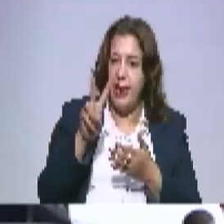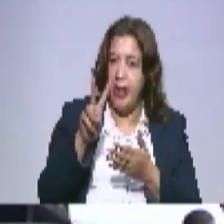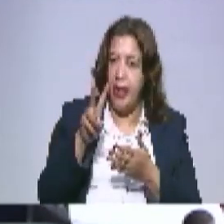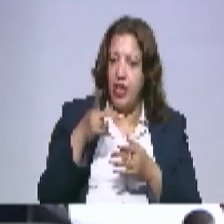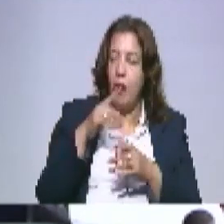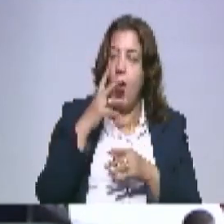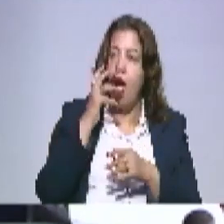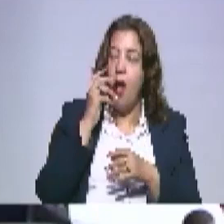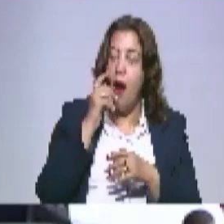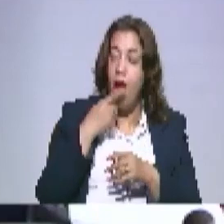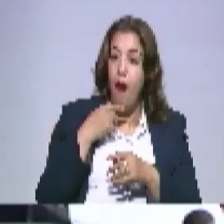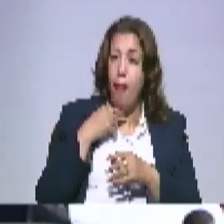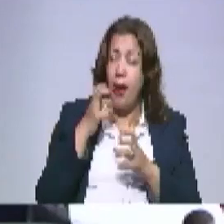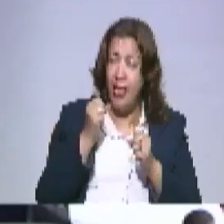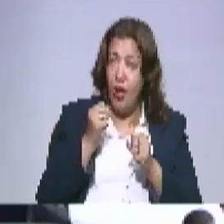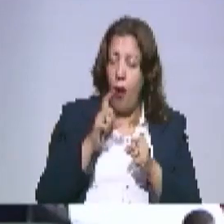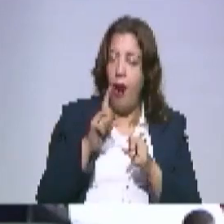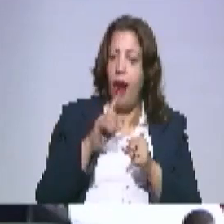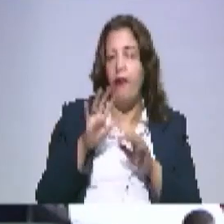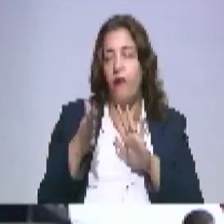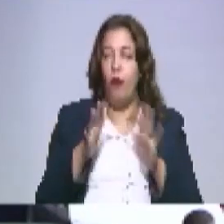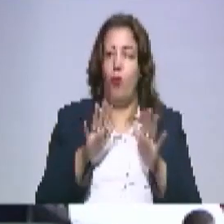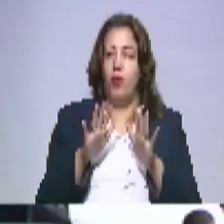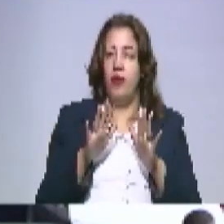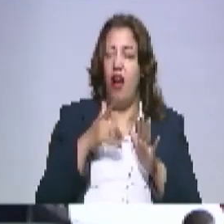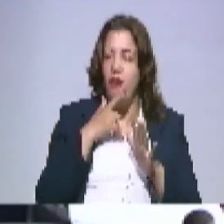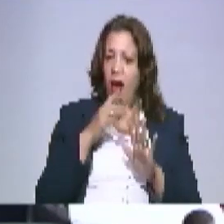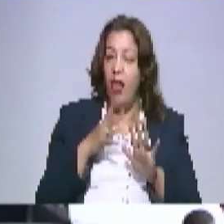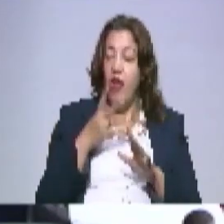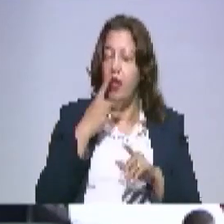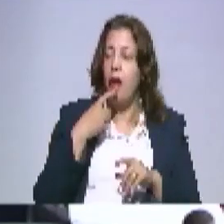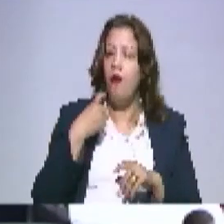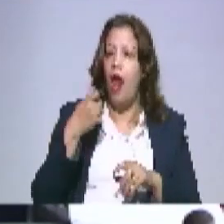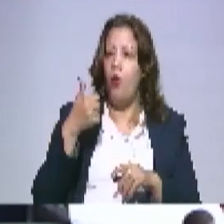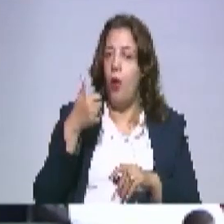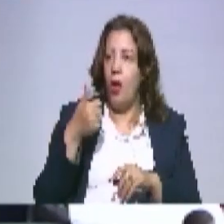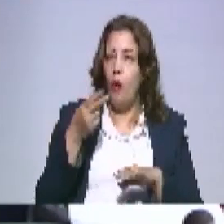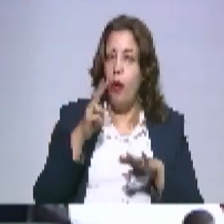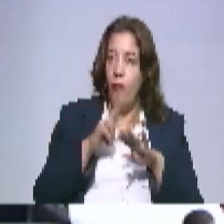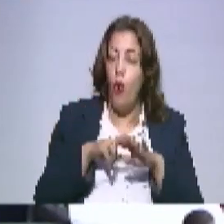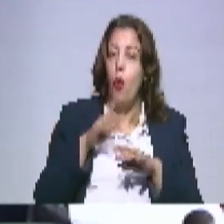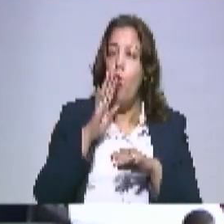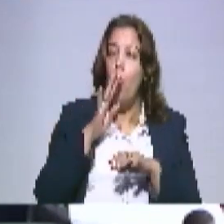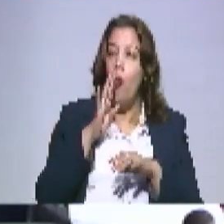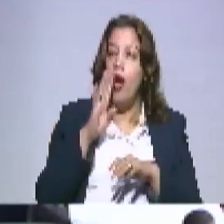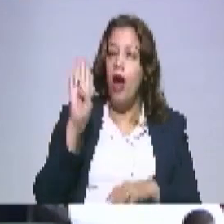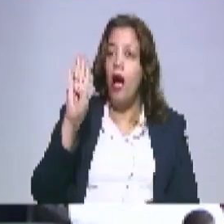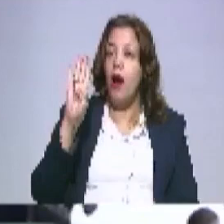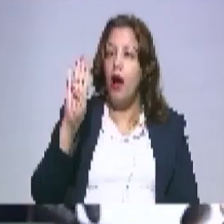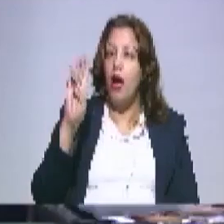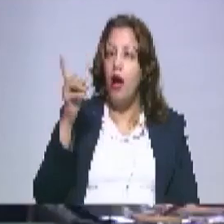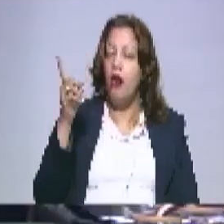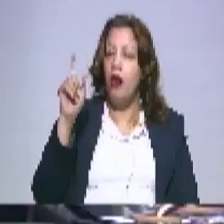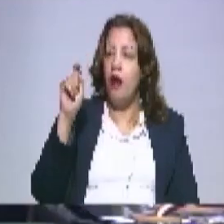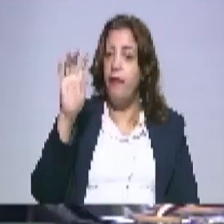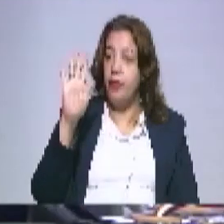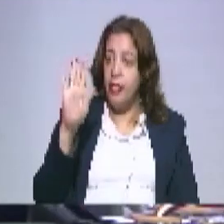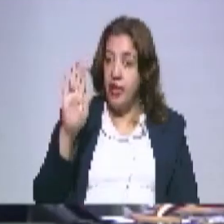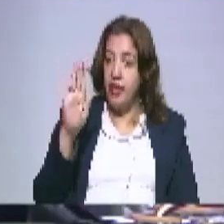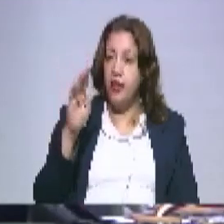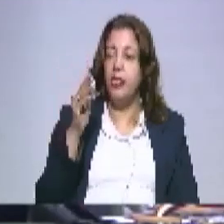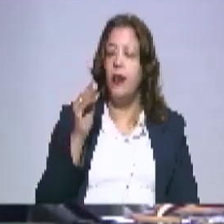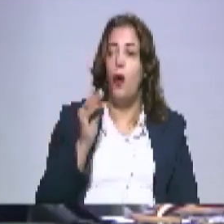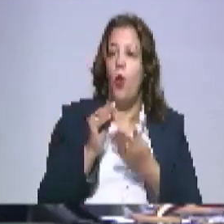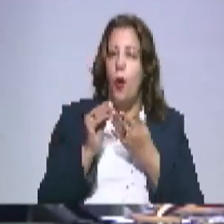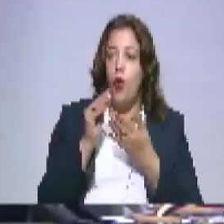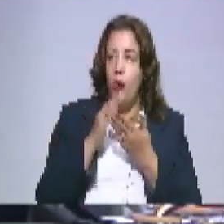حمراء ولا هي بيضاء، بتبقى في النص كده طعمها شهي جدا. وحطينا في الاخر ورق الكرفس اللي احنا حطينا العروق بتاعته في